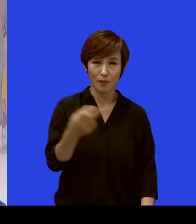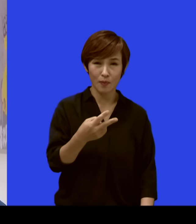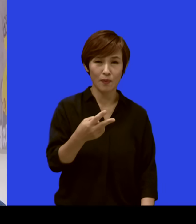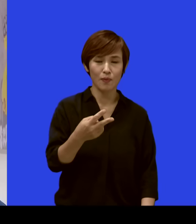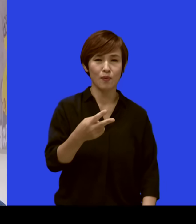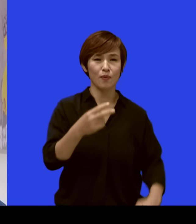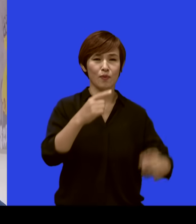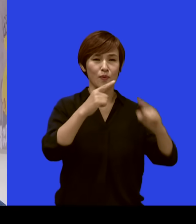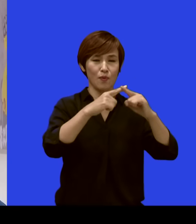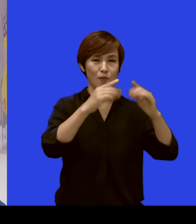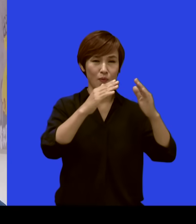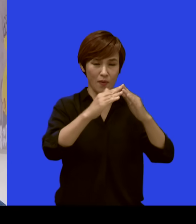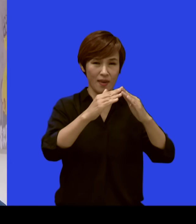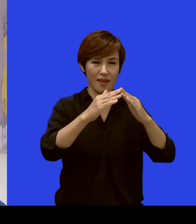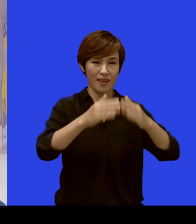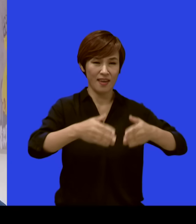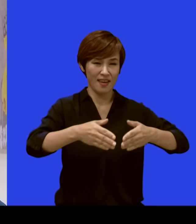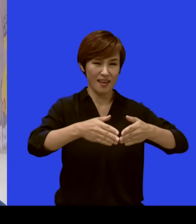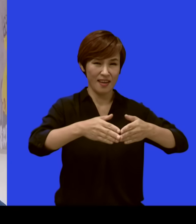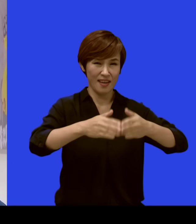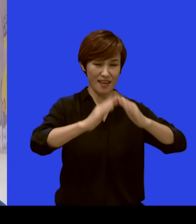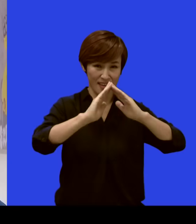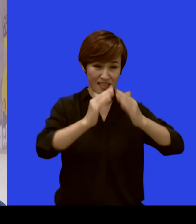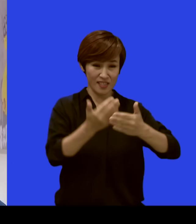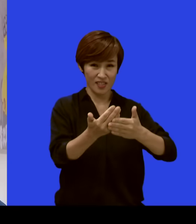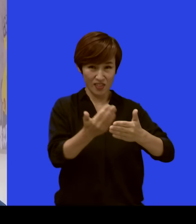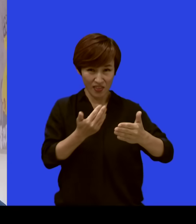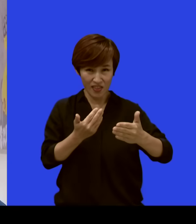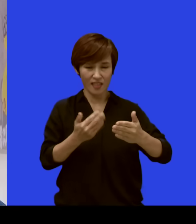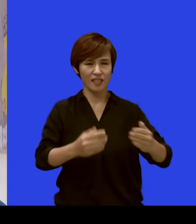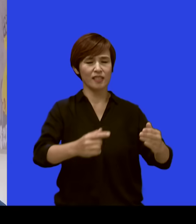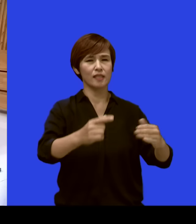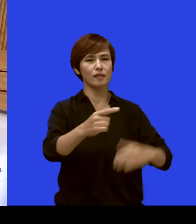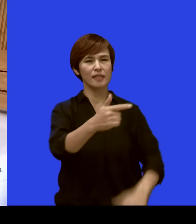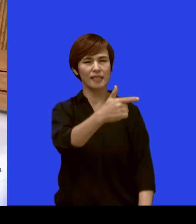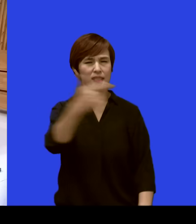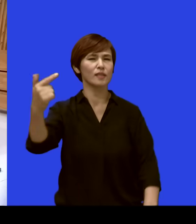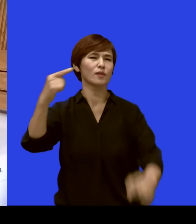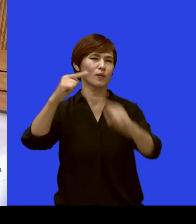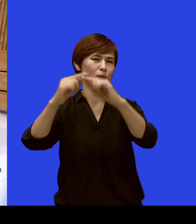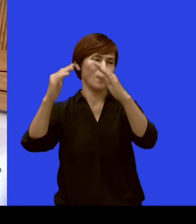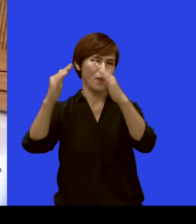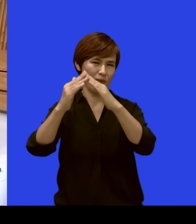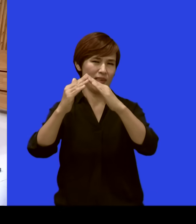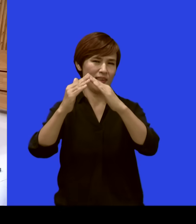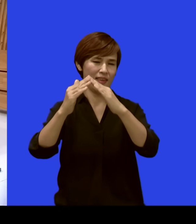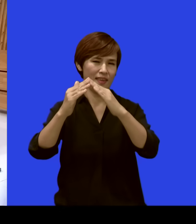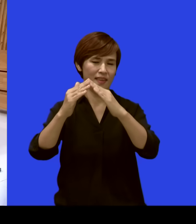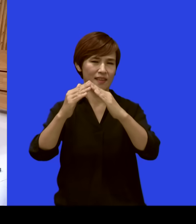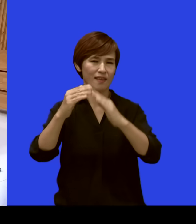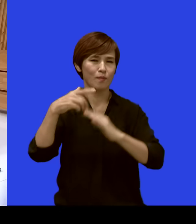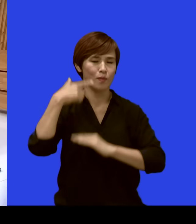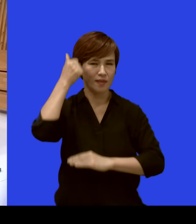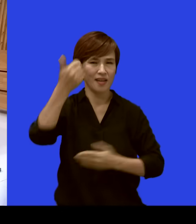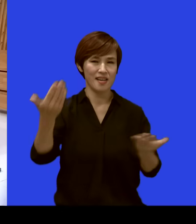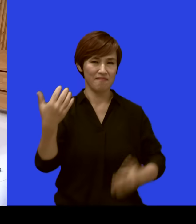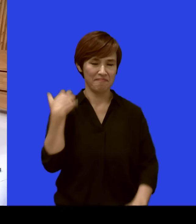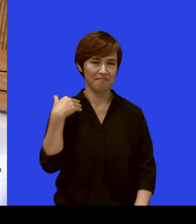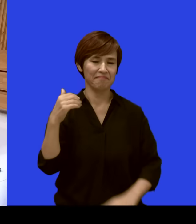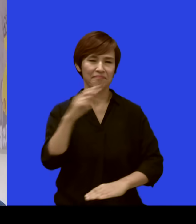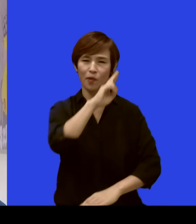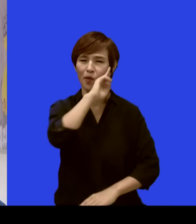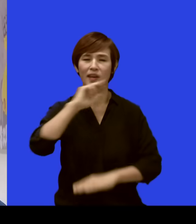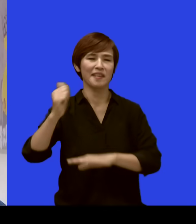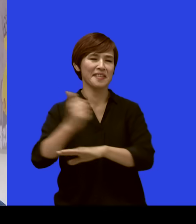이제 교회를 개척하기 전까지는 주로 이제 뭐 지역에 규모가 있는 교회에 이제 편하게 다녔다가 그렇게 봤던